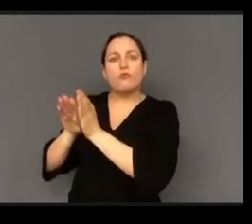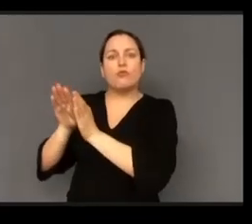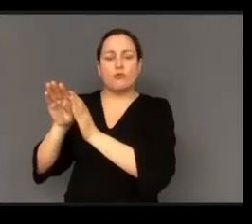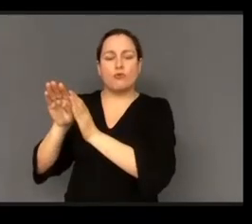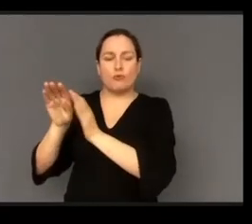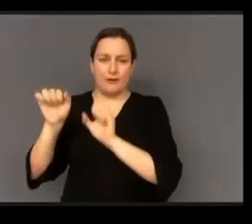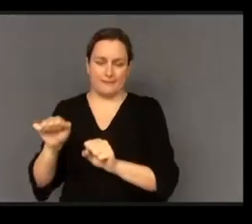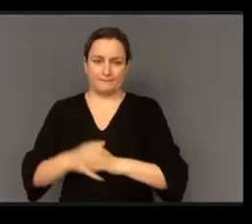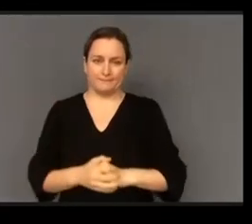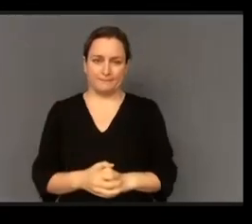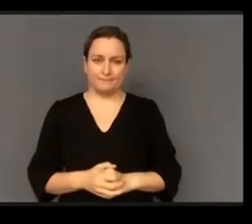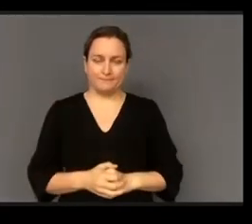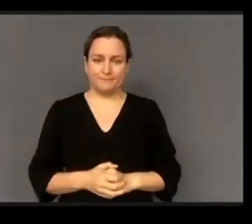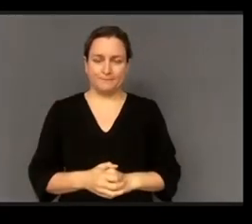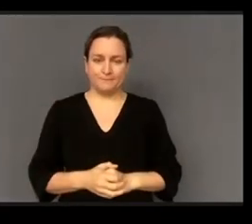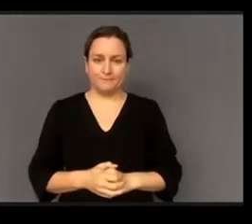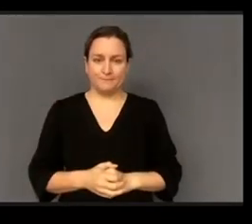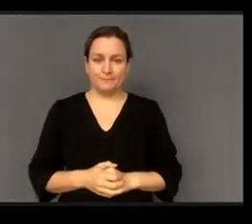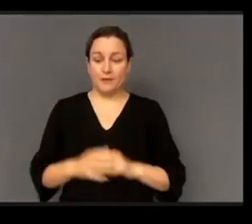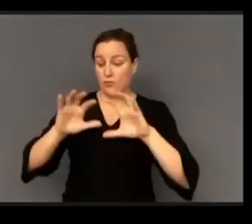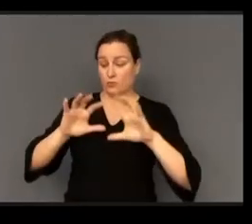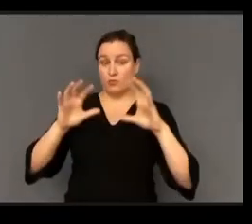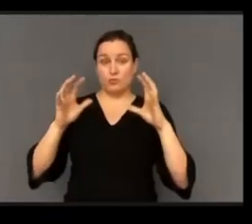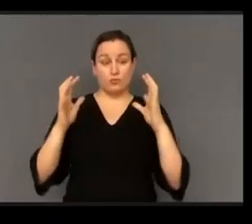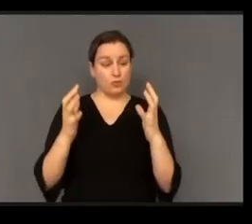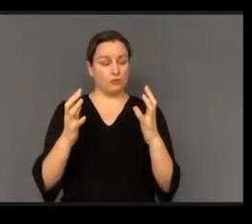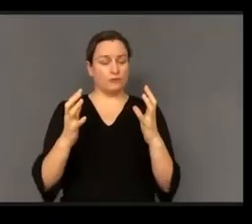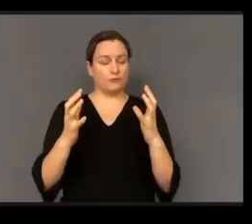推动了世界各国的增长。